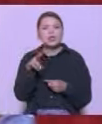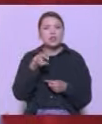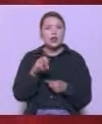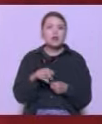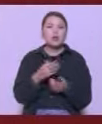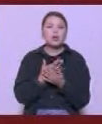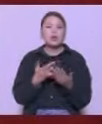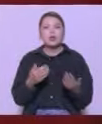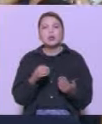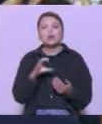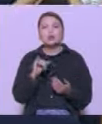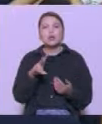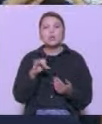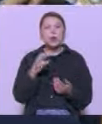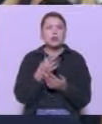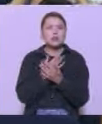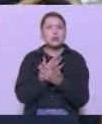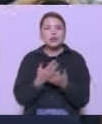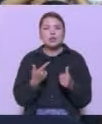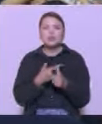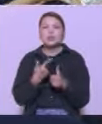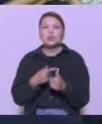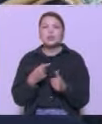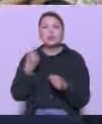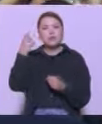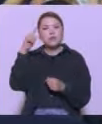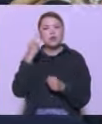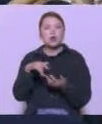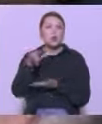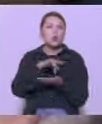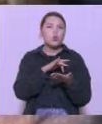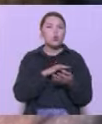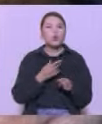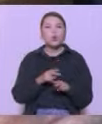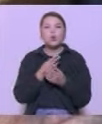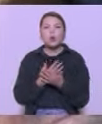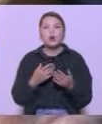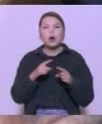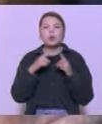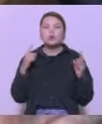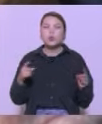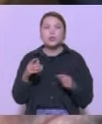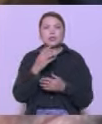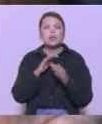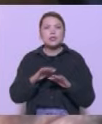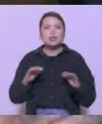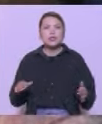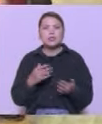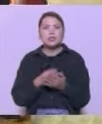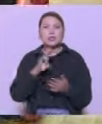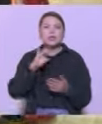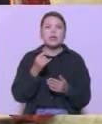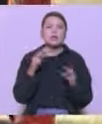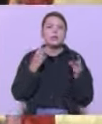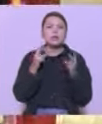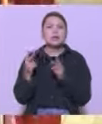Сулейман», «Бременские музыканты», «Муха Цокотуха», «Волшебник изумрудного города». Кроме того, особенные дети исполнили национальные танцы